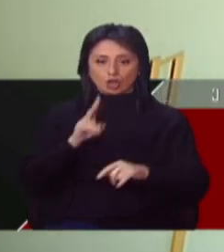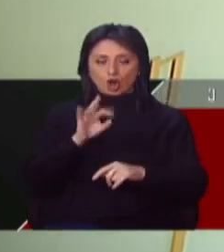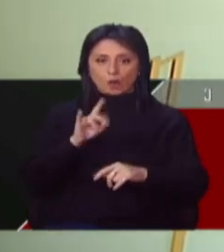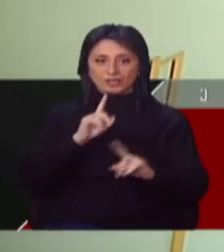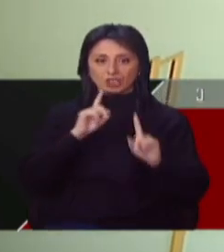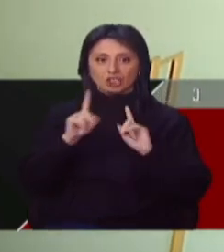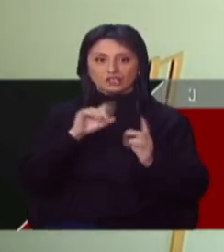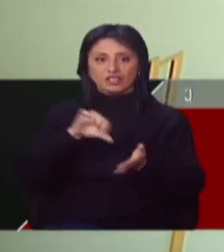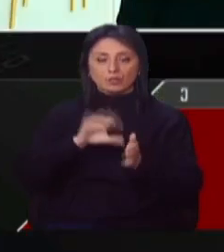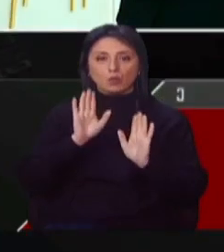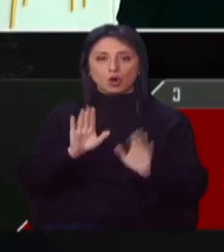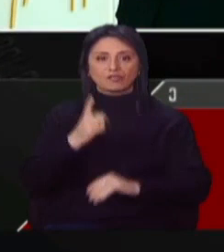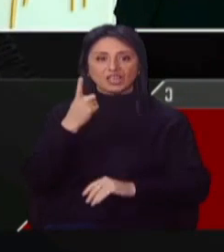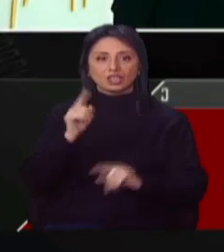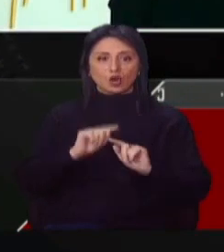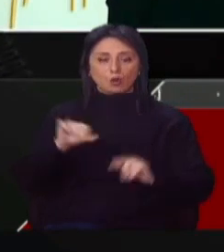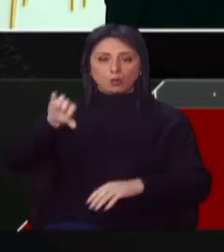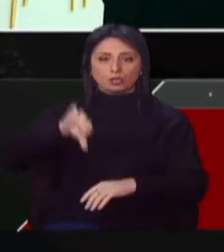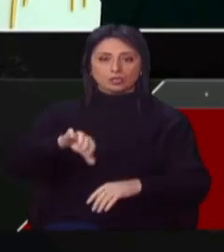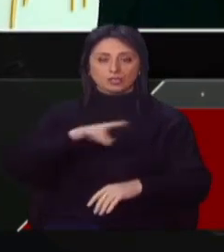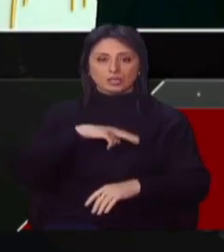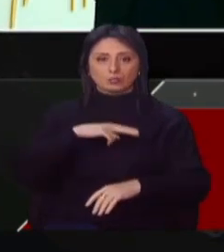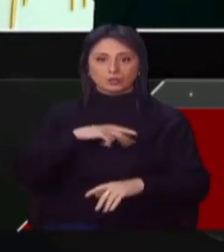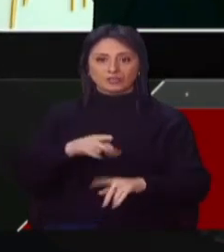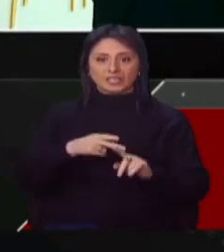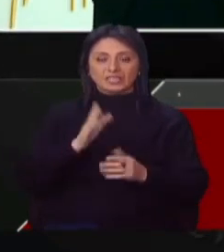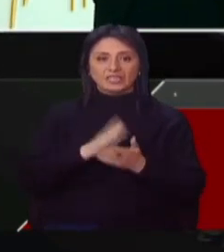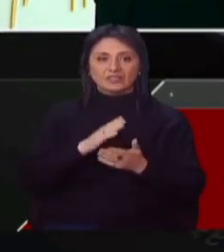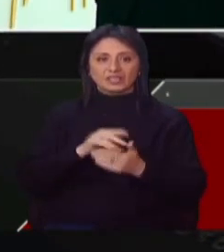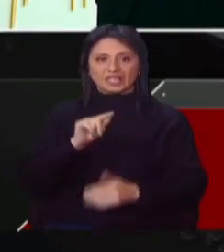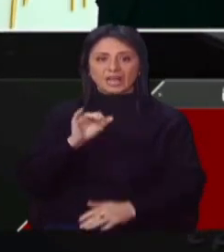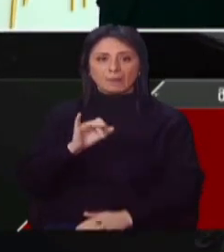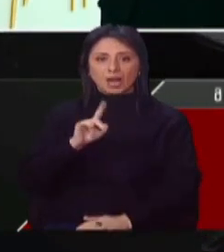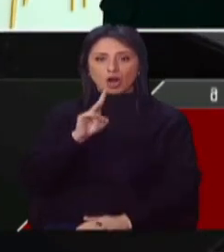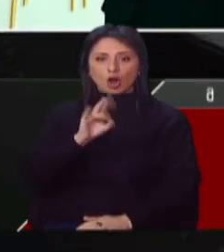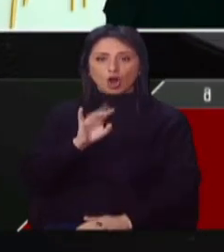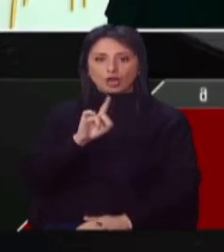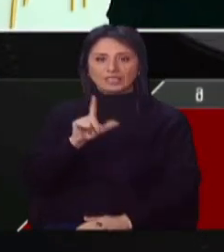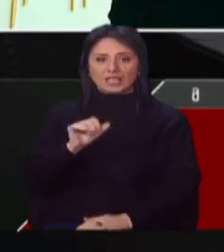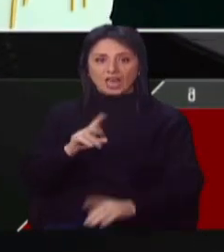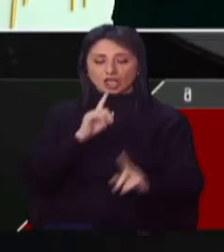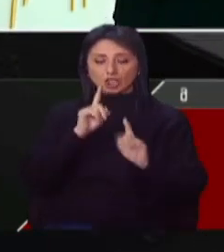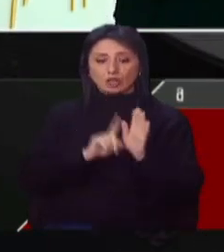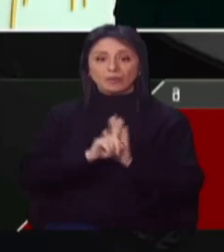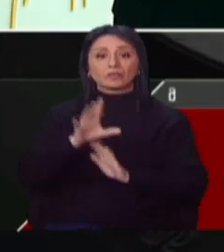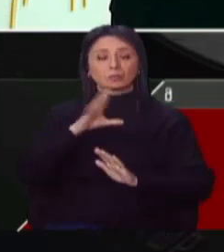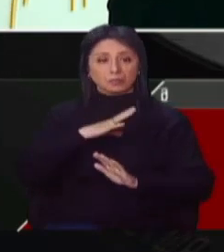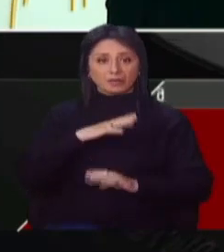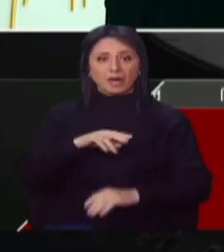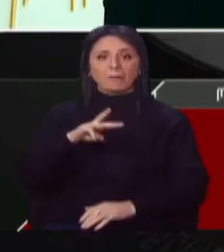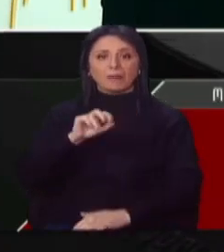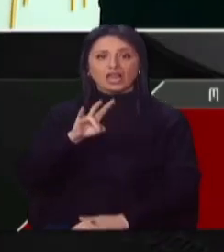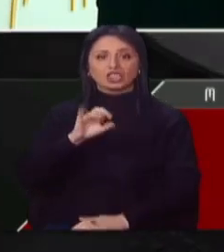Comitetis Hdoma, se strâmbă Holot Erti, opoziționeri deputati, Esaris Tamar Corzai, Hdomis Dats, Rebisa, Hdoma Zemiro Pebuda,